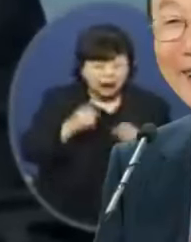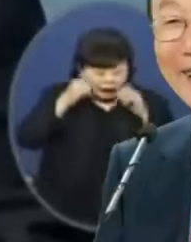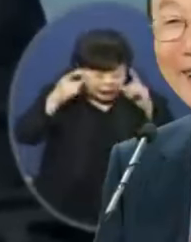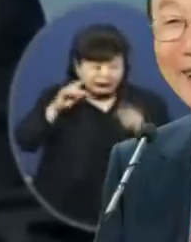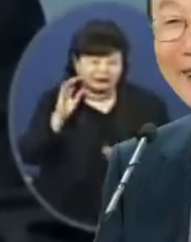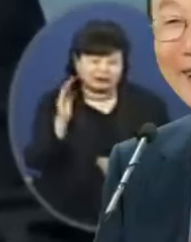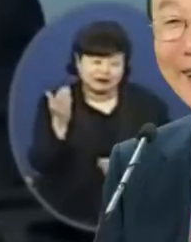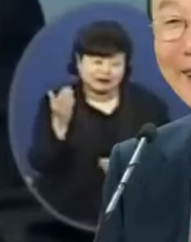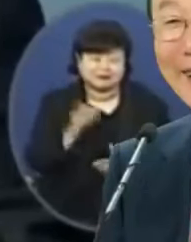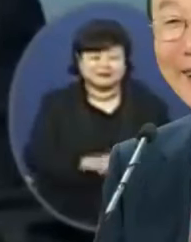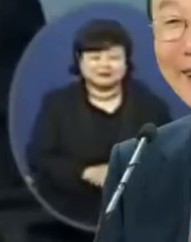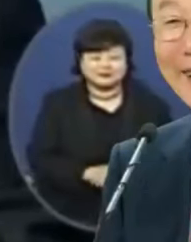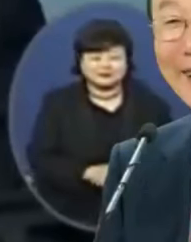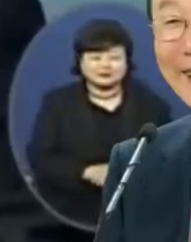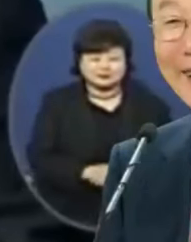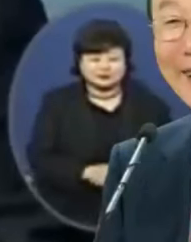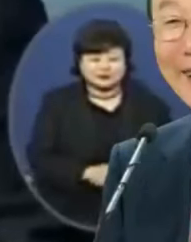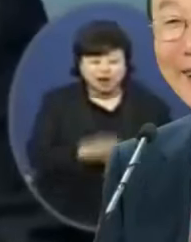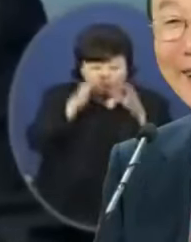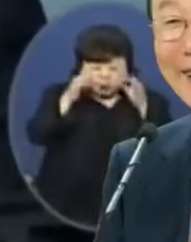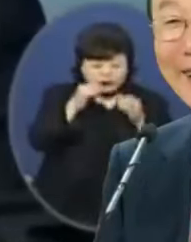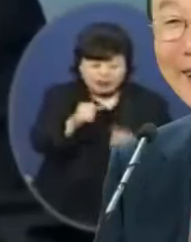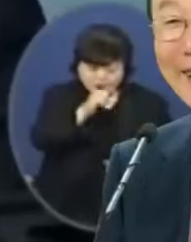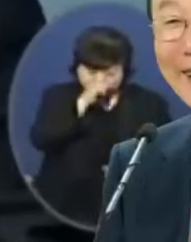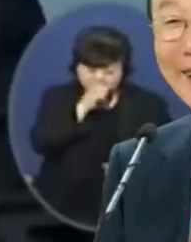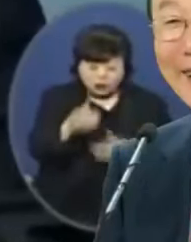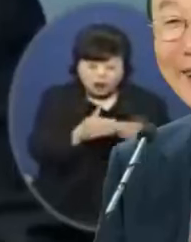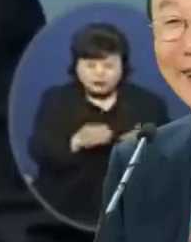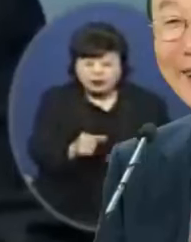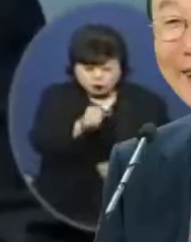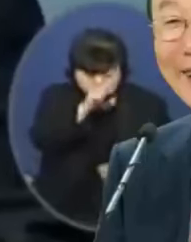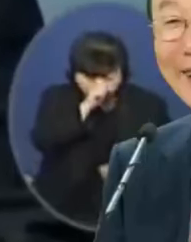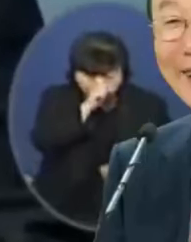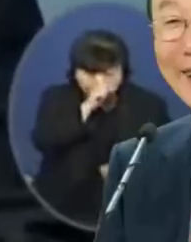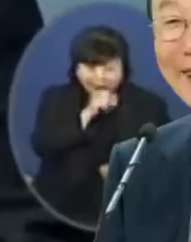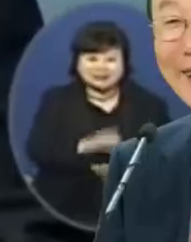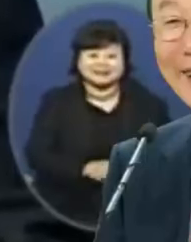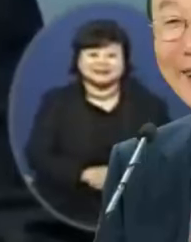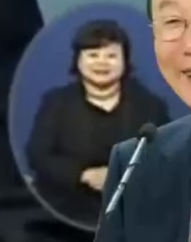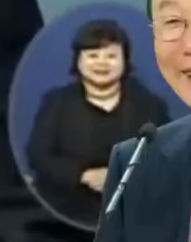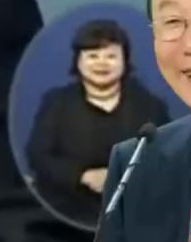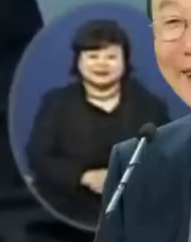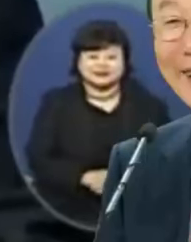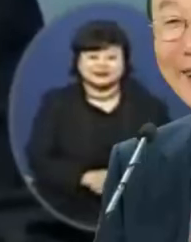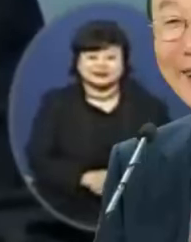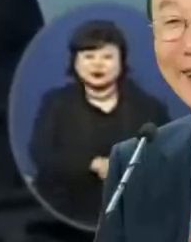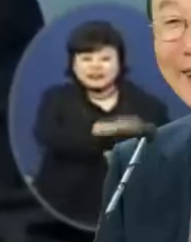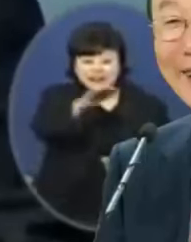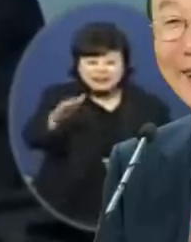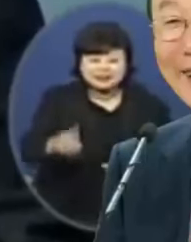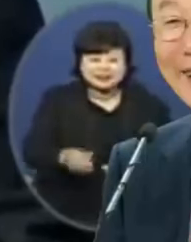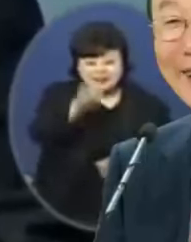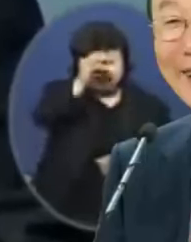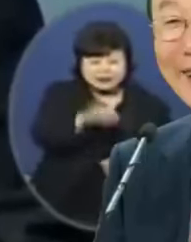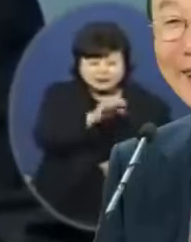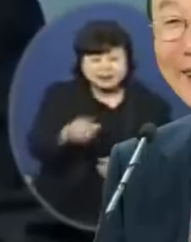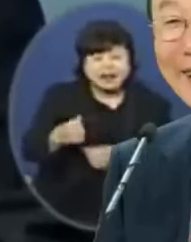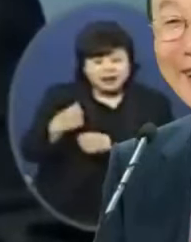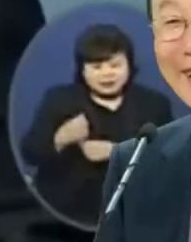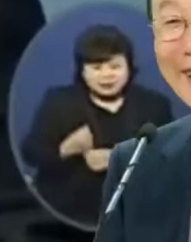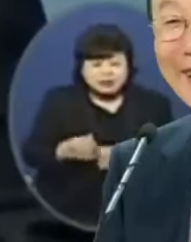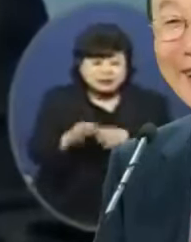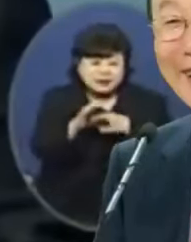이것은 보는 사람 좋고 체험하는 사람도 좋은 아름다운 것입니다. 우리가 십자가를